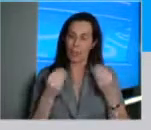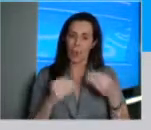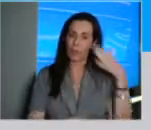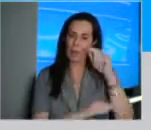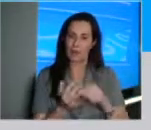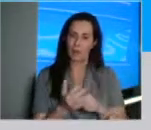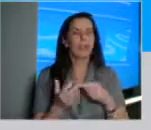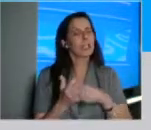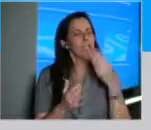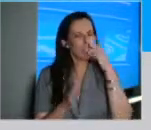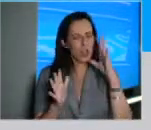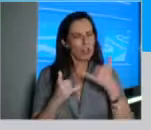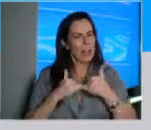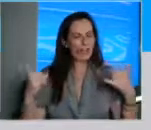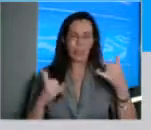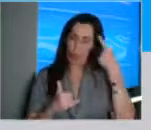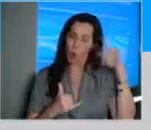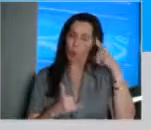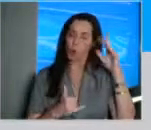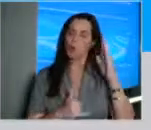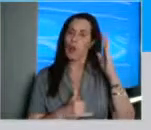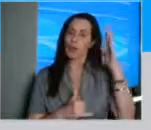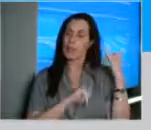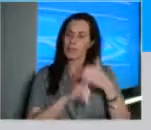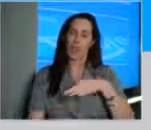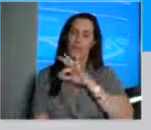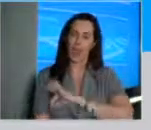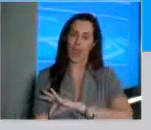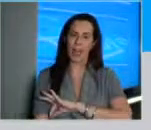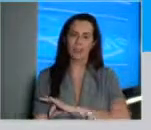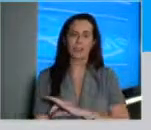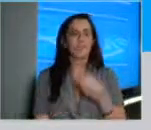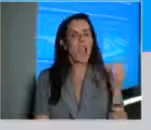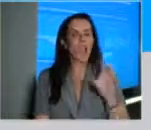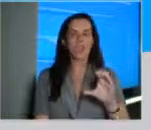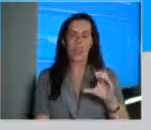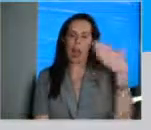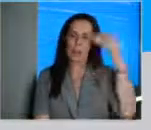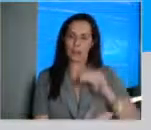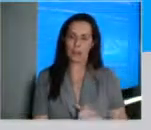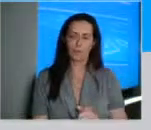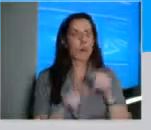למדינה, כדי לנסות ולפתח יוזמות שבעתיד יניבו רווחים והשקעה